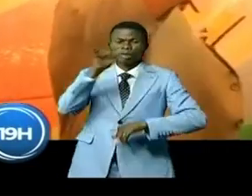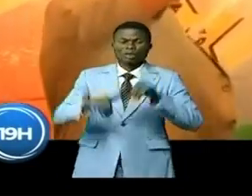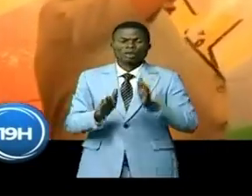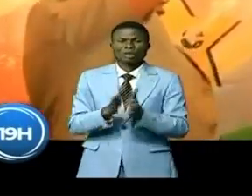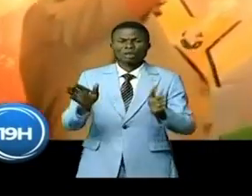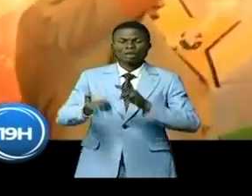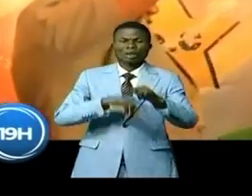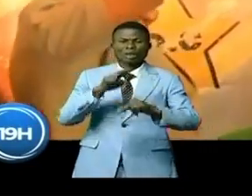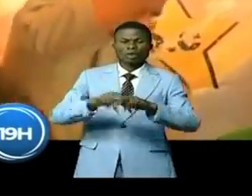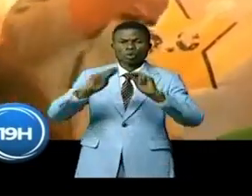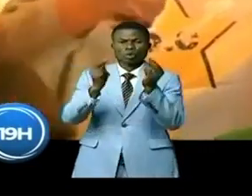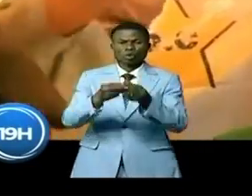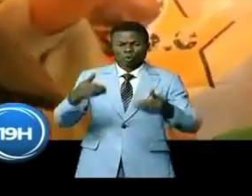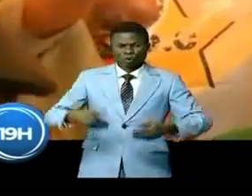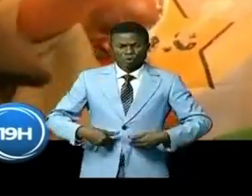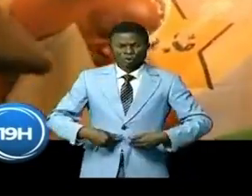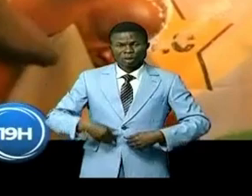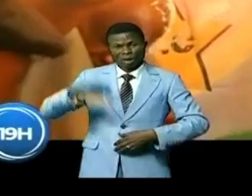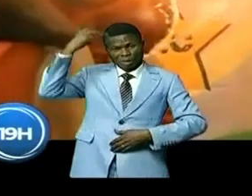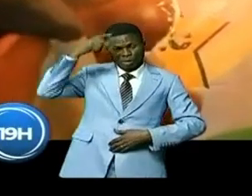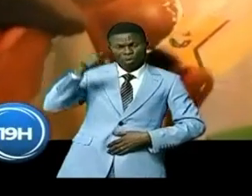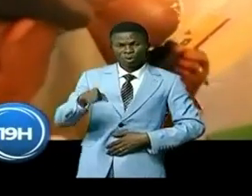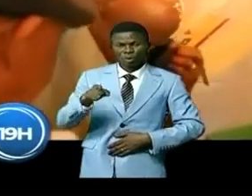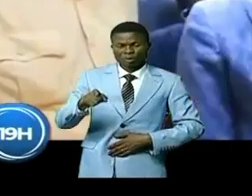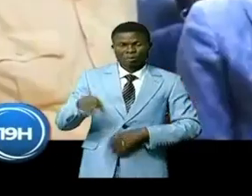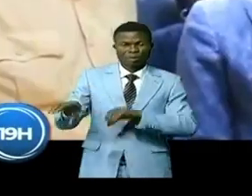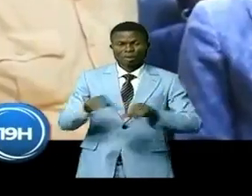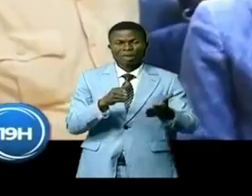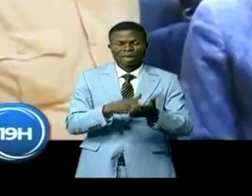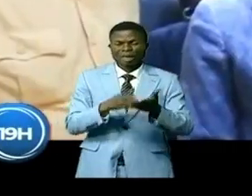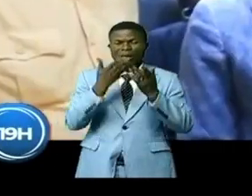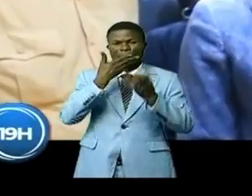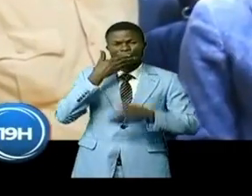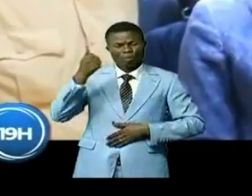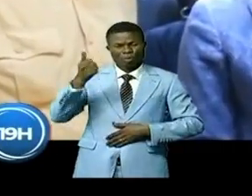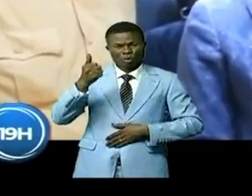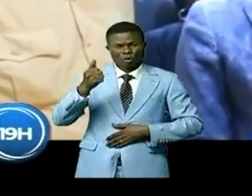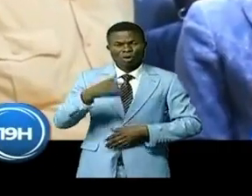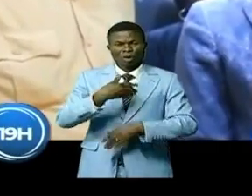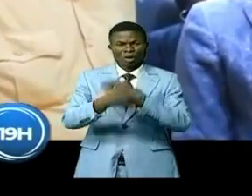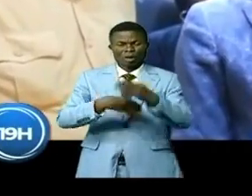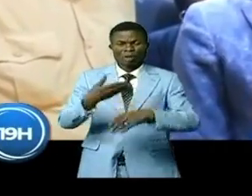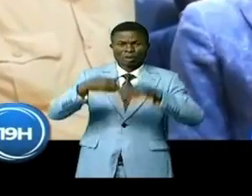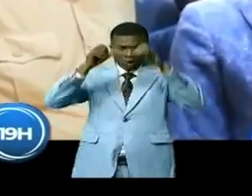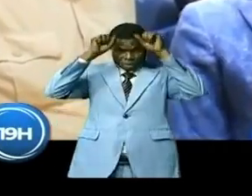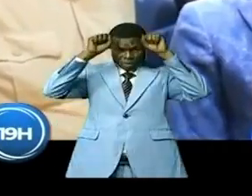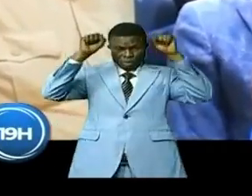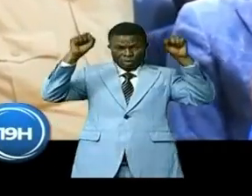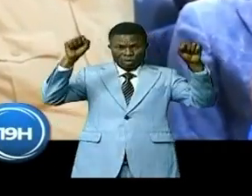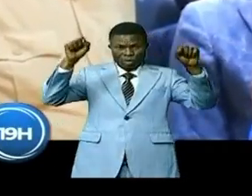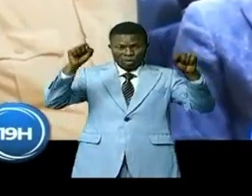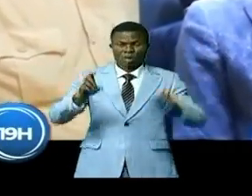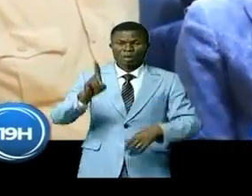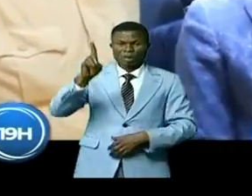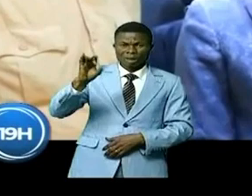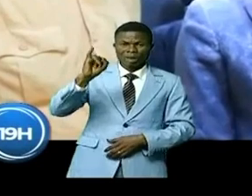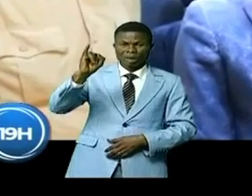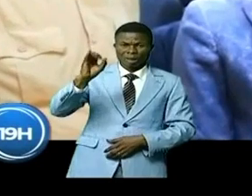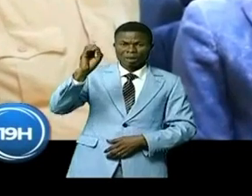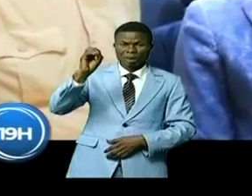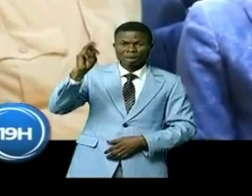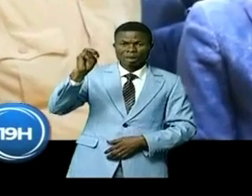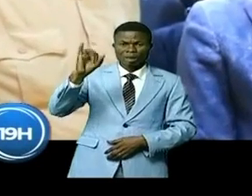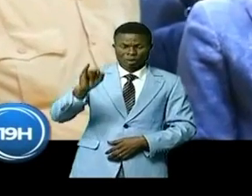national de la Ligue des Jeunes du parti. Cet acte noble que vient de poser le président Diomi Ndongala, c'est ça